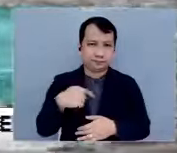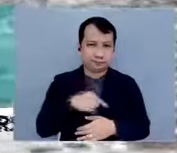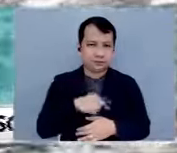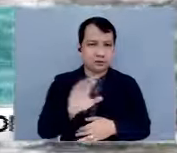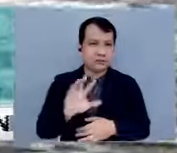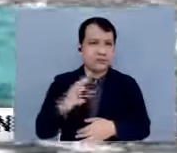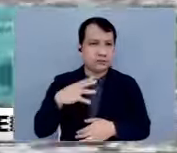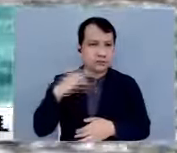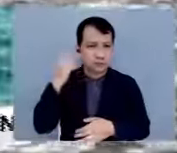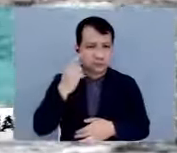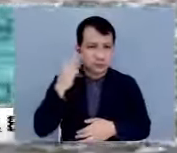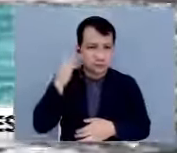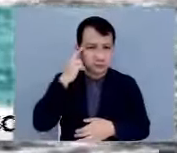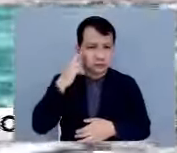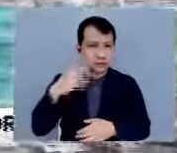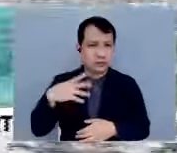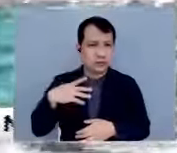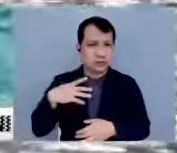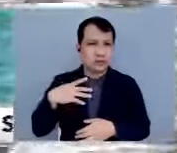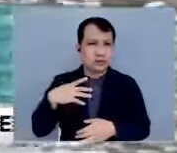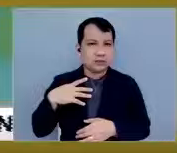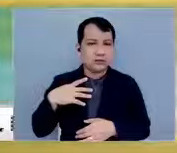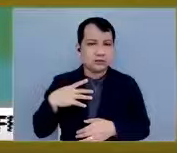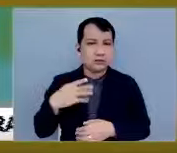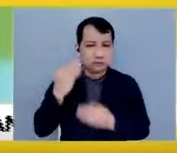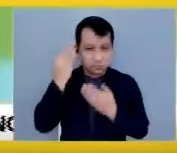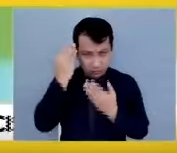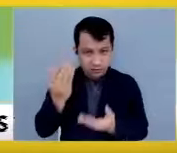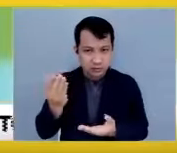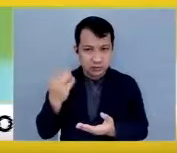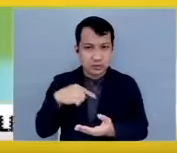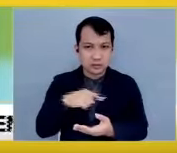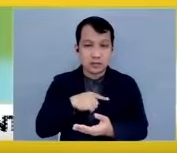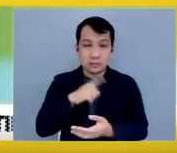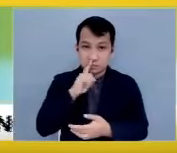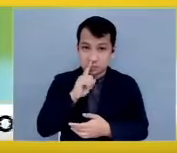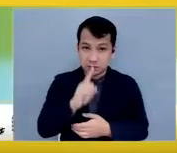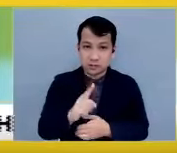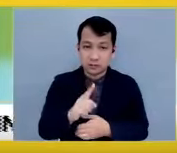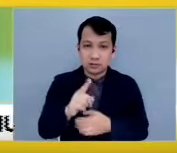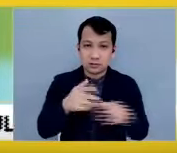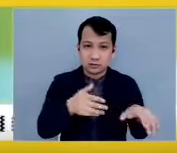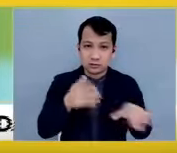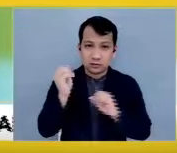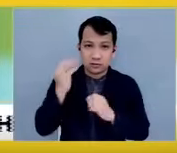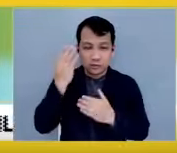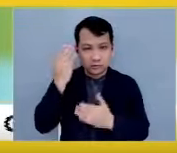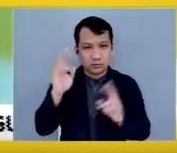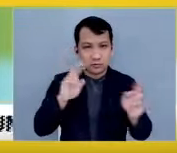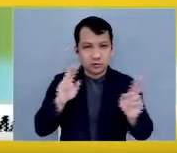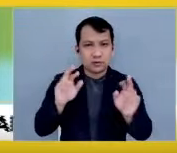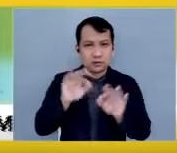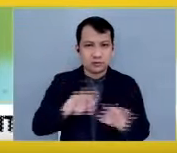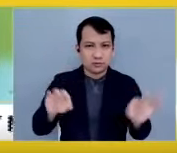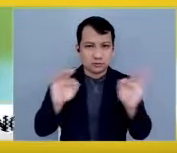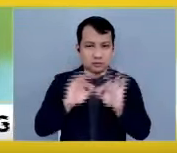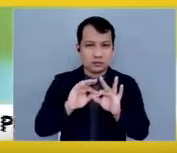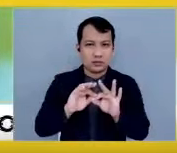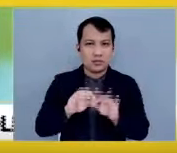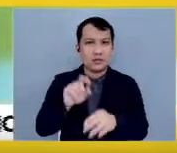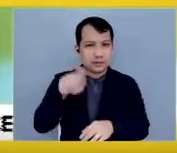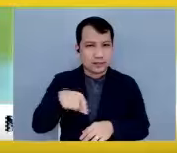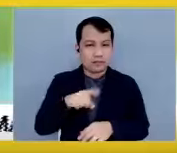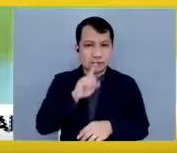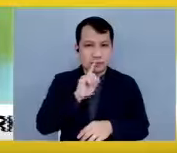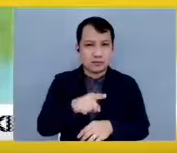para maging kampante. Yun po ang panawagan natin kapag sinabi po na lumikas o maghanda, eh dapat talagang tugunan natin